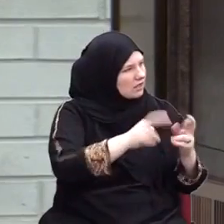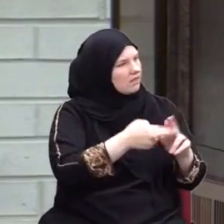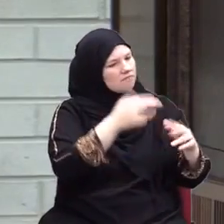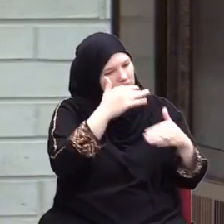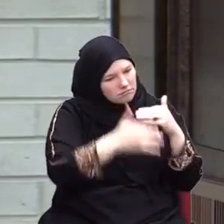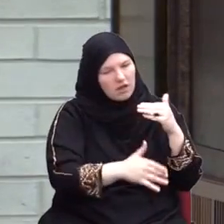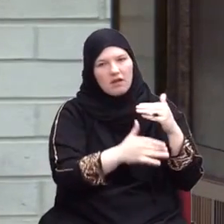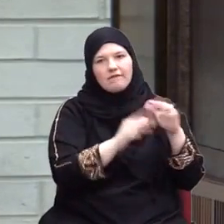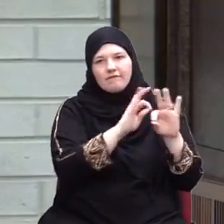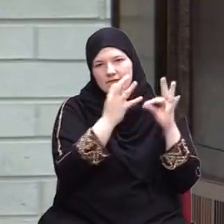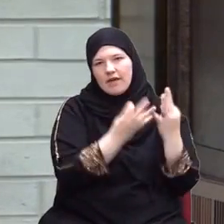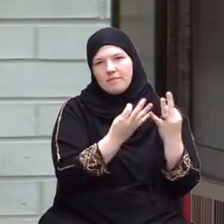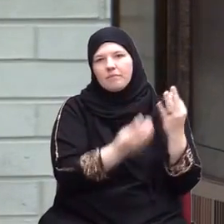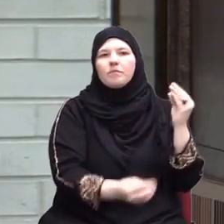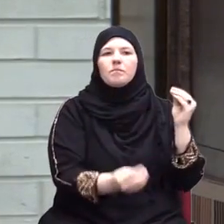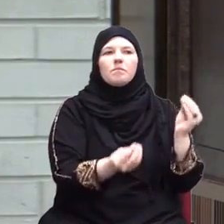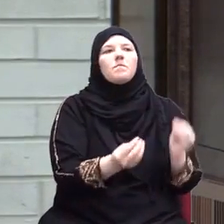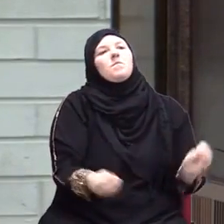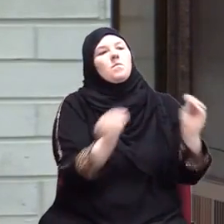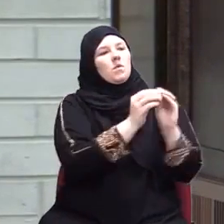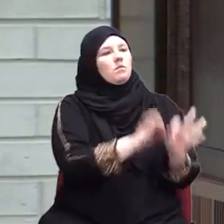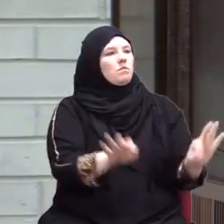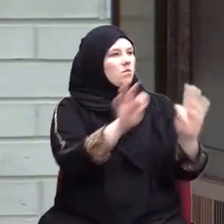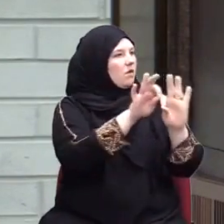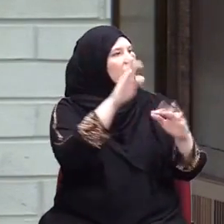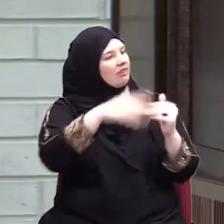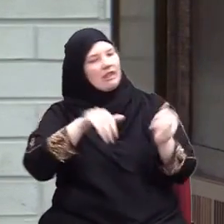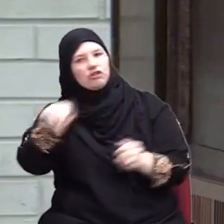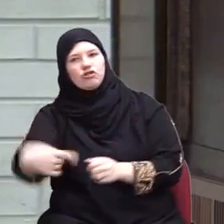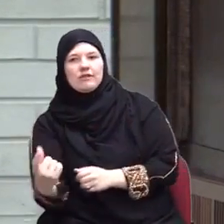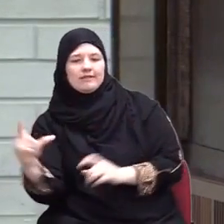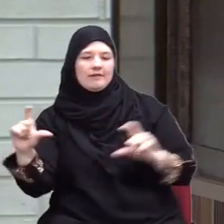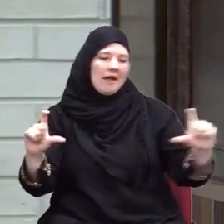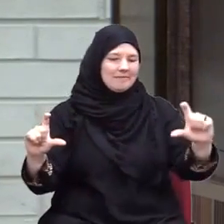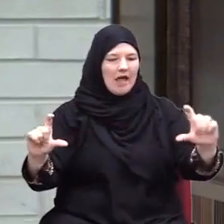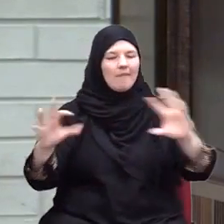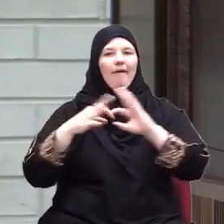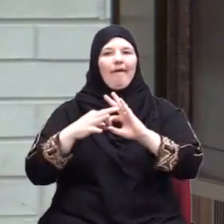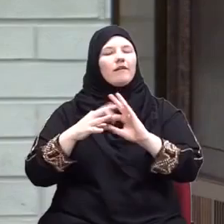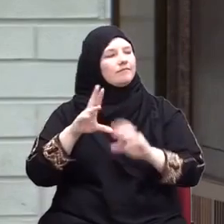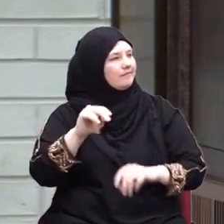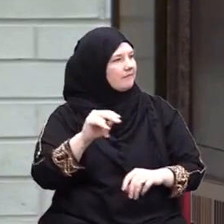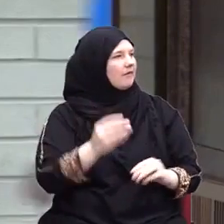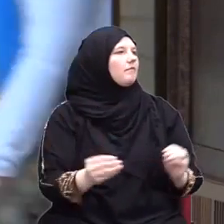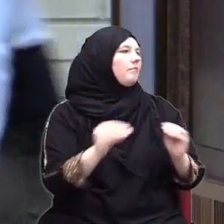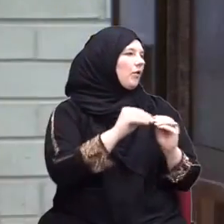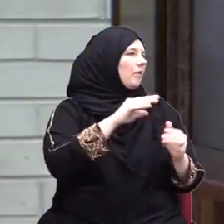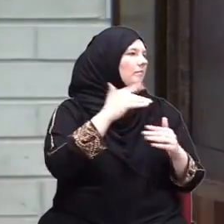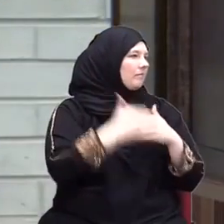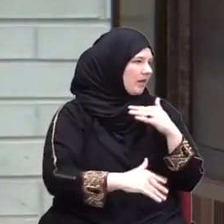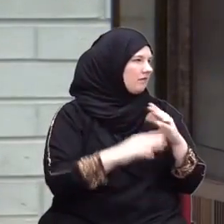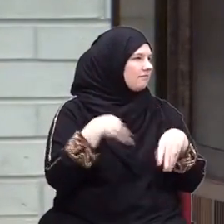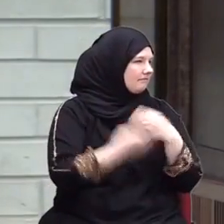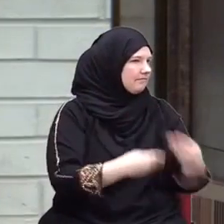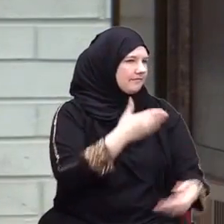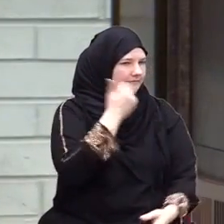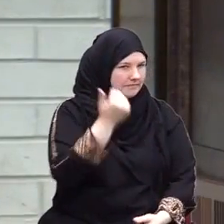kin became the heirs for the deceased. So الَّذِينَ يَنْقُضُونَ عَهَدَ اللَّهِ مِنْ بَعْدِ